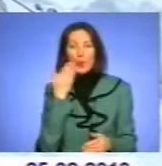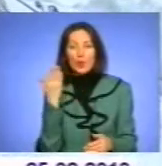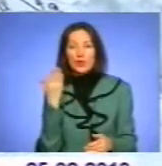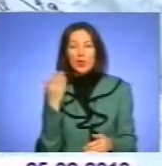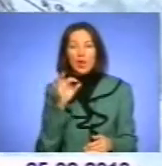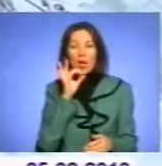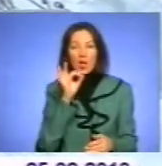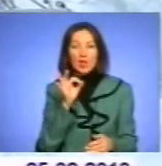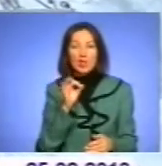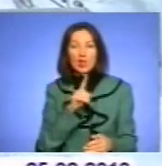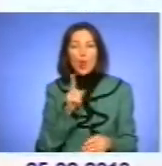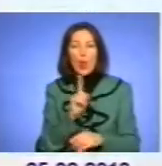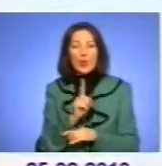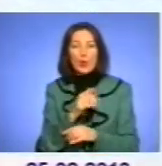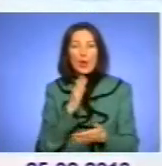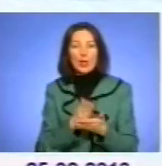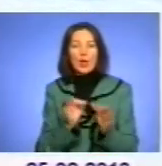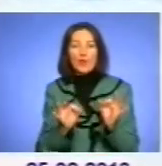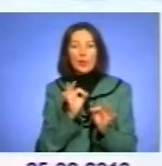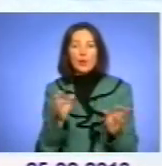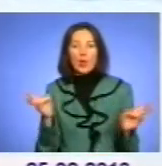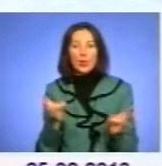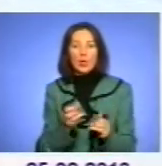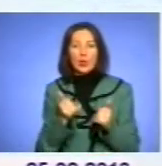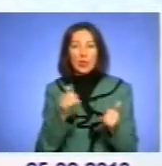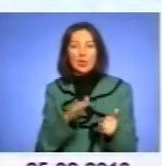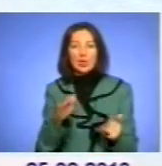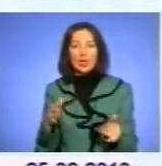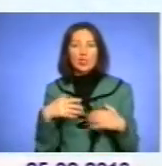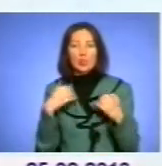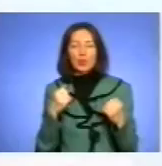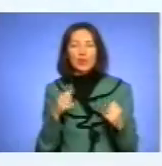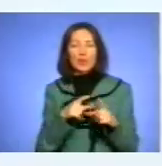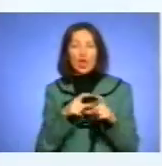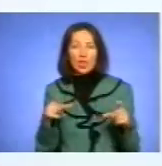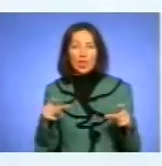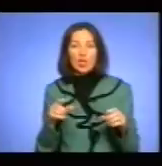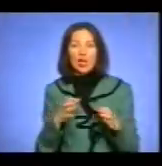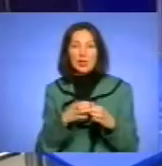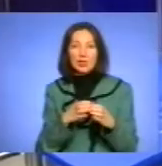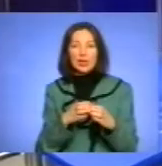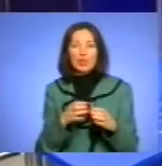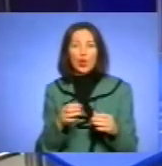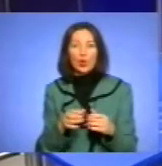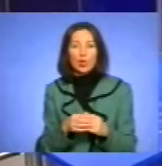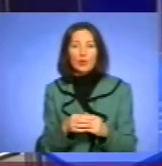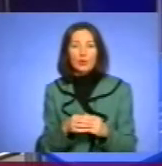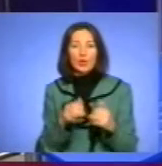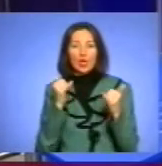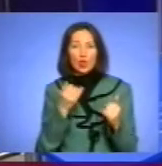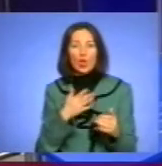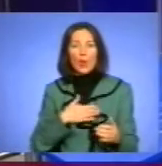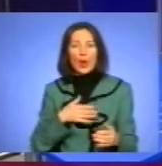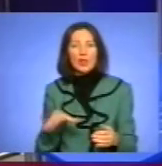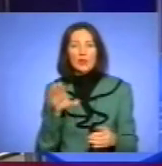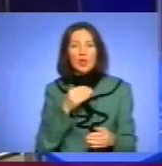доводить, що у Тернополі є виправдана потреба для дитячих спортивних шкіл, секцій і гуртків. На цьому у мене